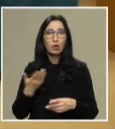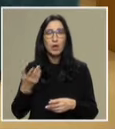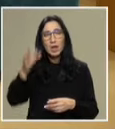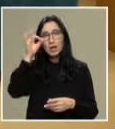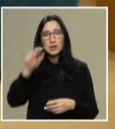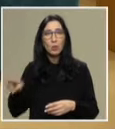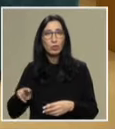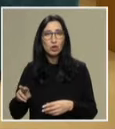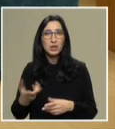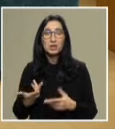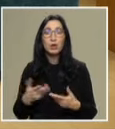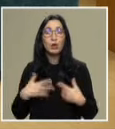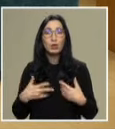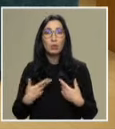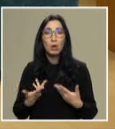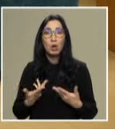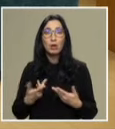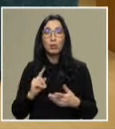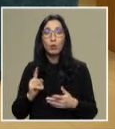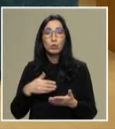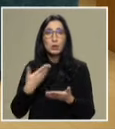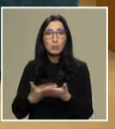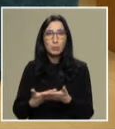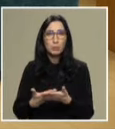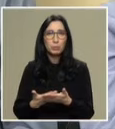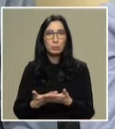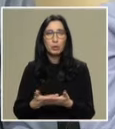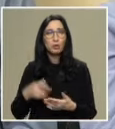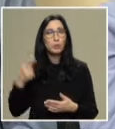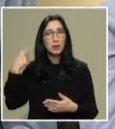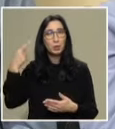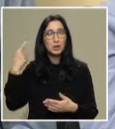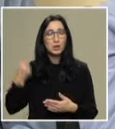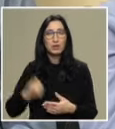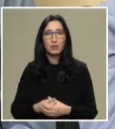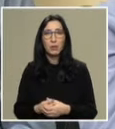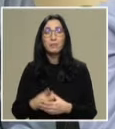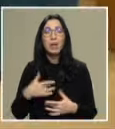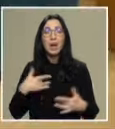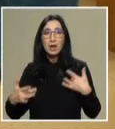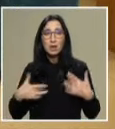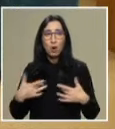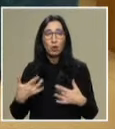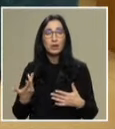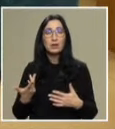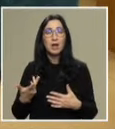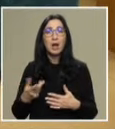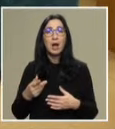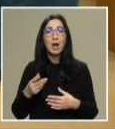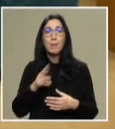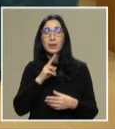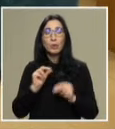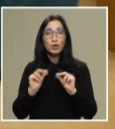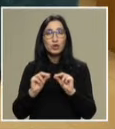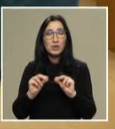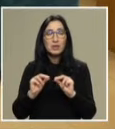разбера това, което искаме да им предложим като инициативи и така нататък. Да, ролята на педагогическия съветник